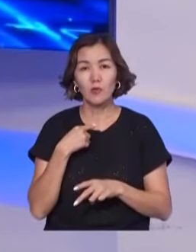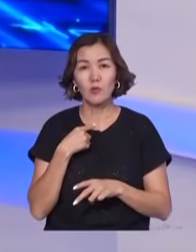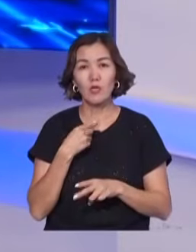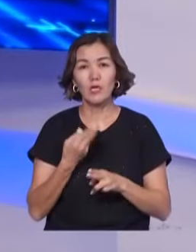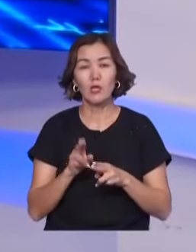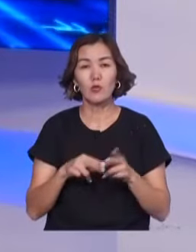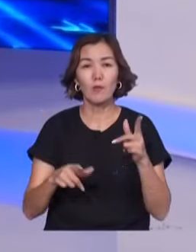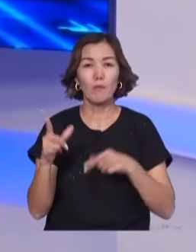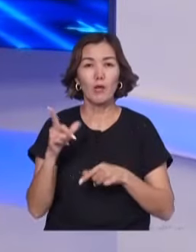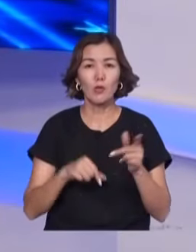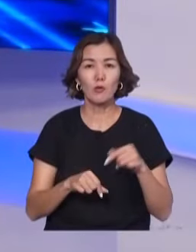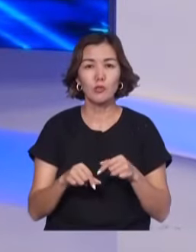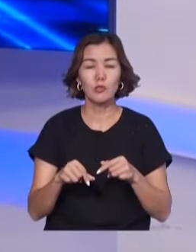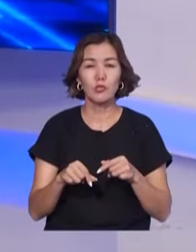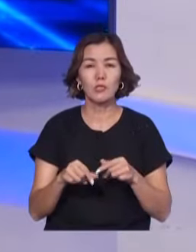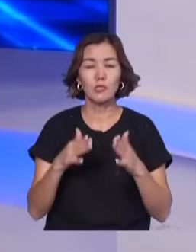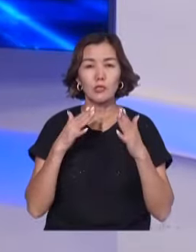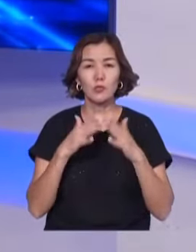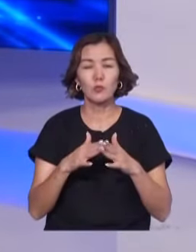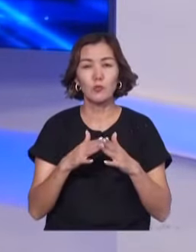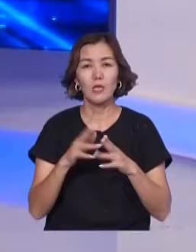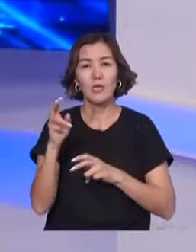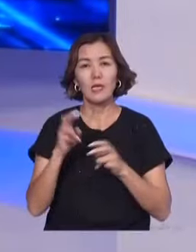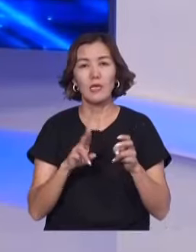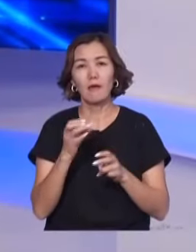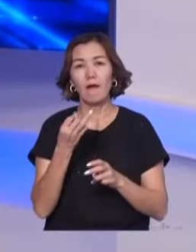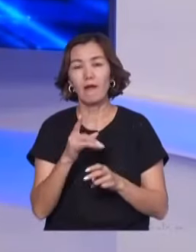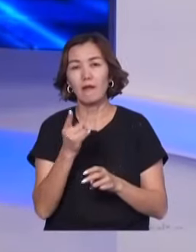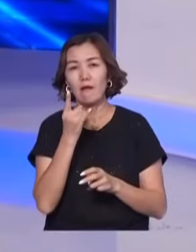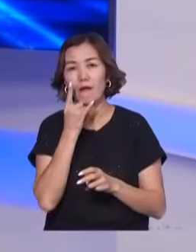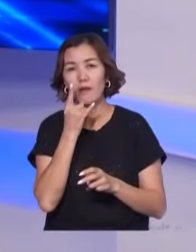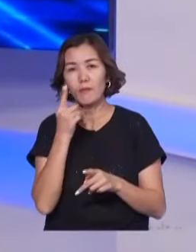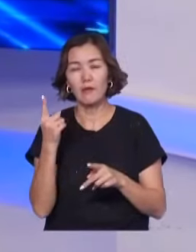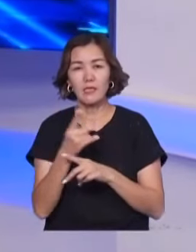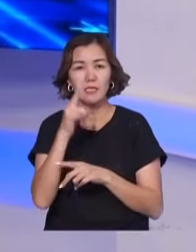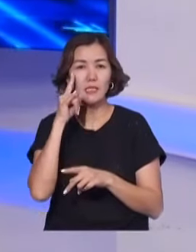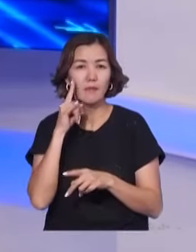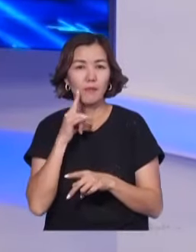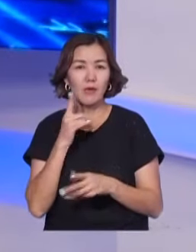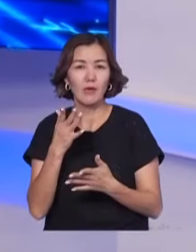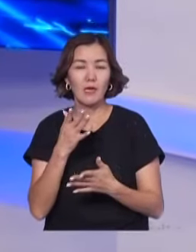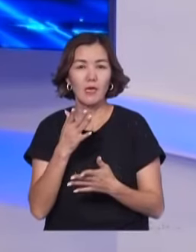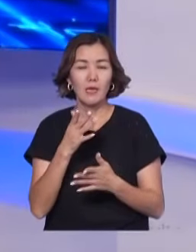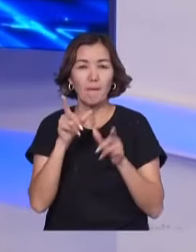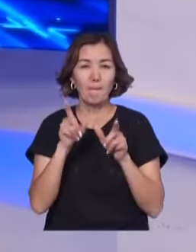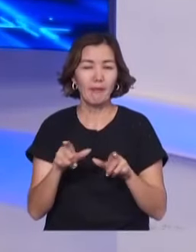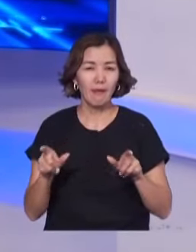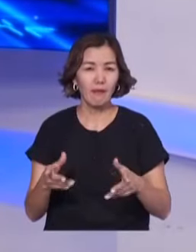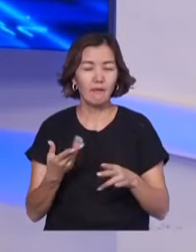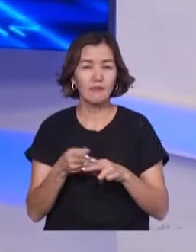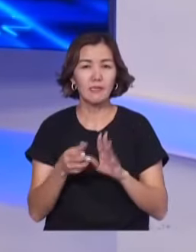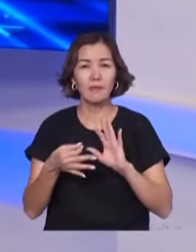числе которых молочный завод «Жилси-Сүт» и ТО «Кайнар АКБ», единственный в Казахстане завод по производству аккумуляторных батарей.